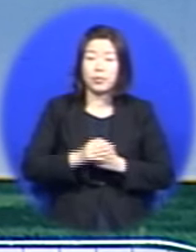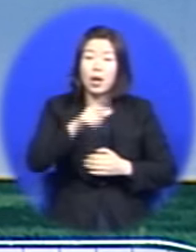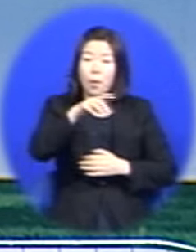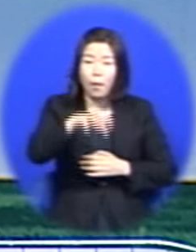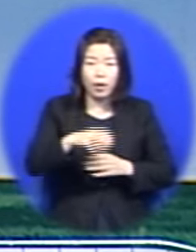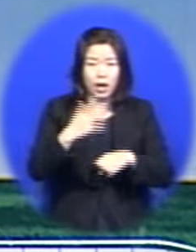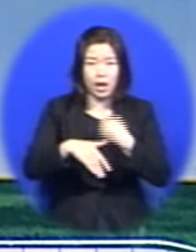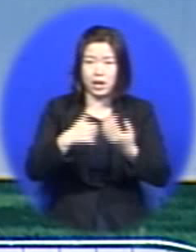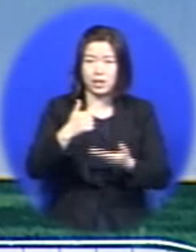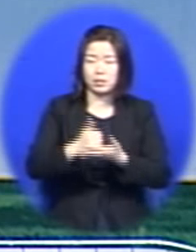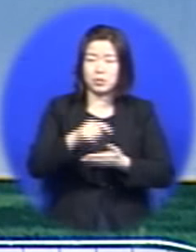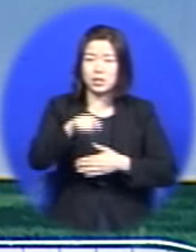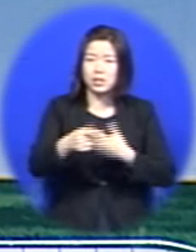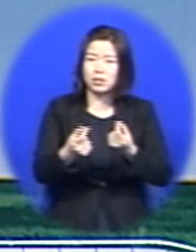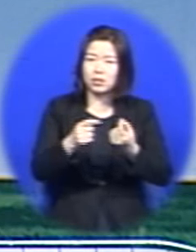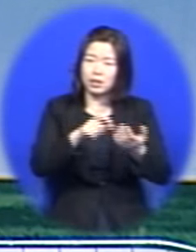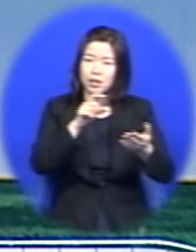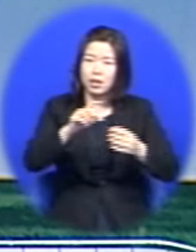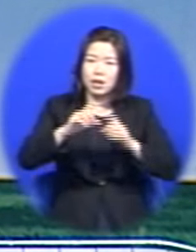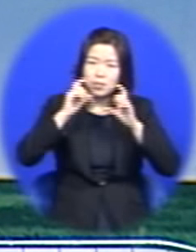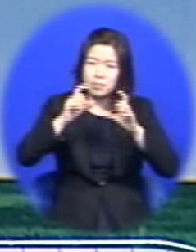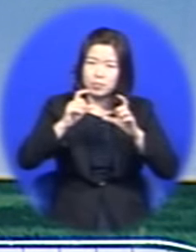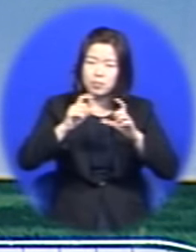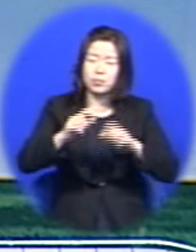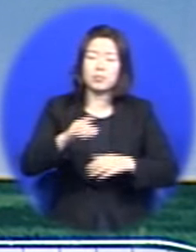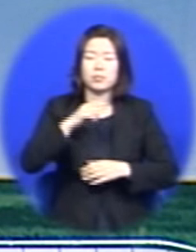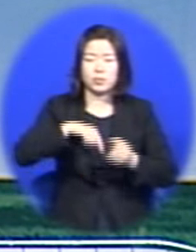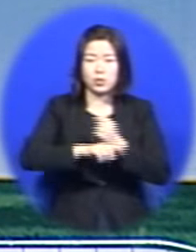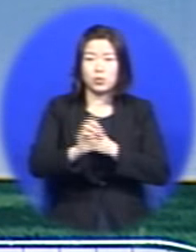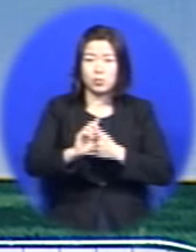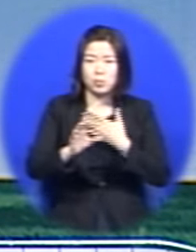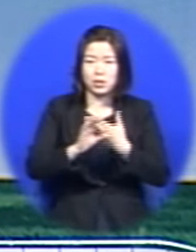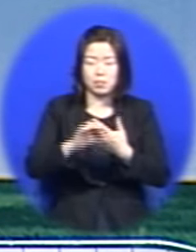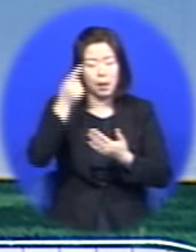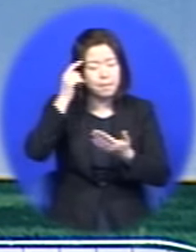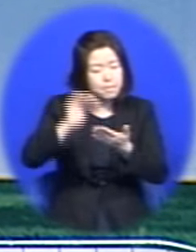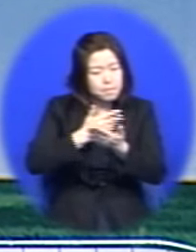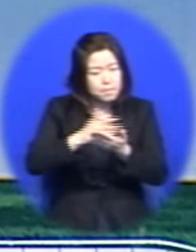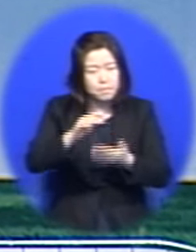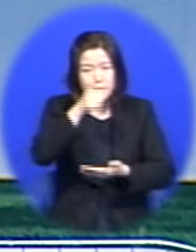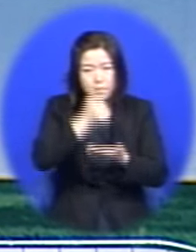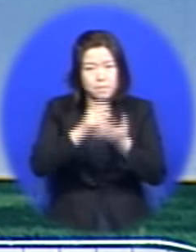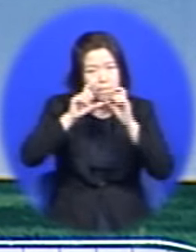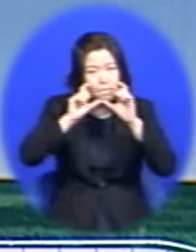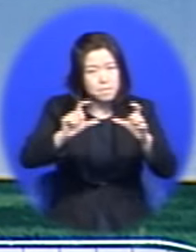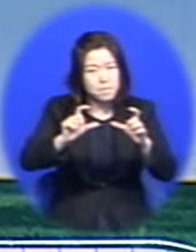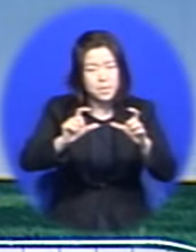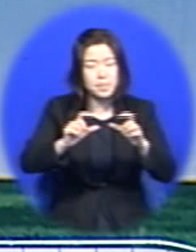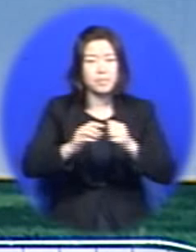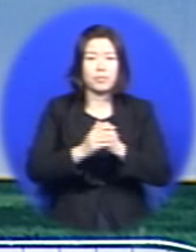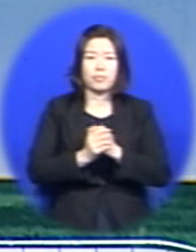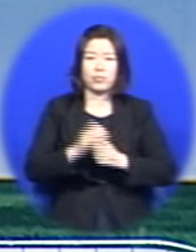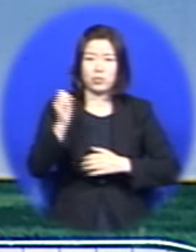여기에 하나님이 이렇게까지 경고하시는 이유는 판단하고 정죄하고